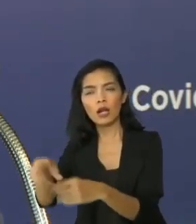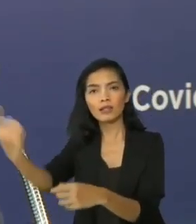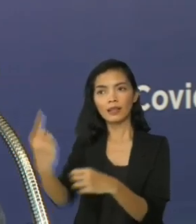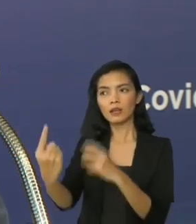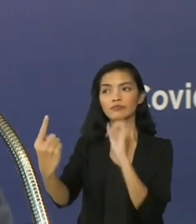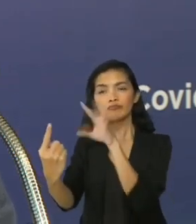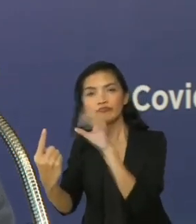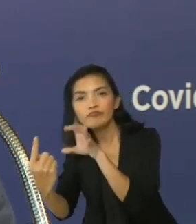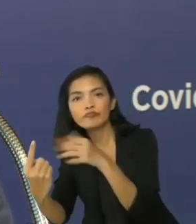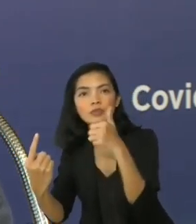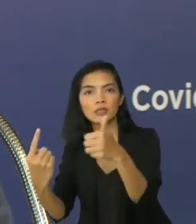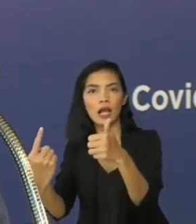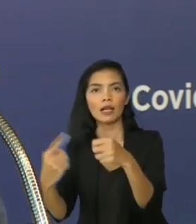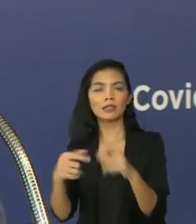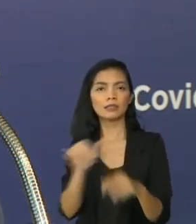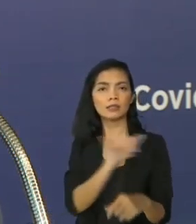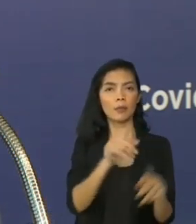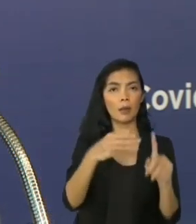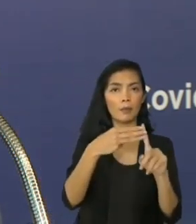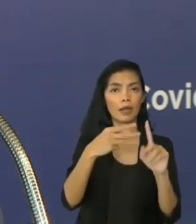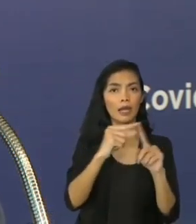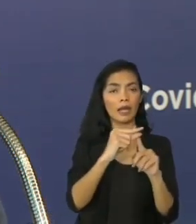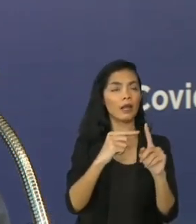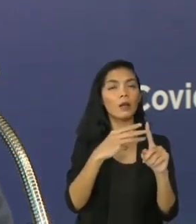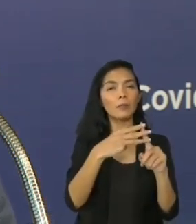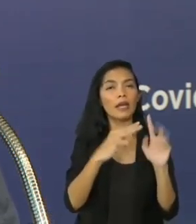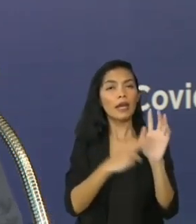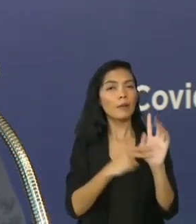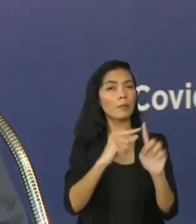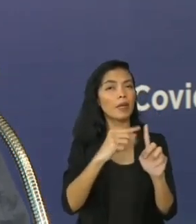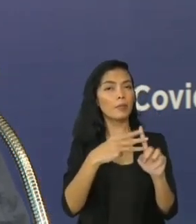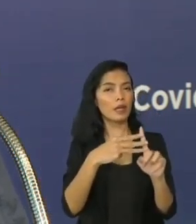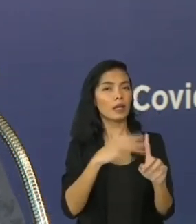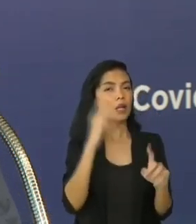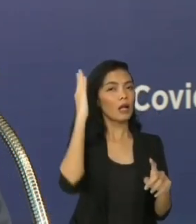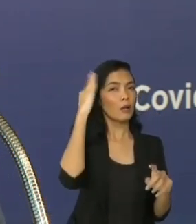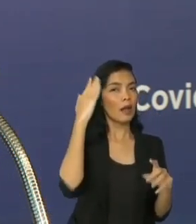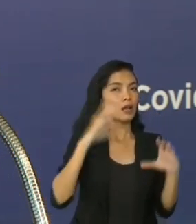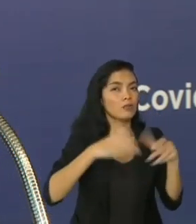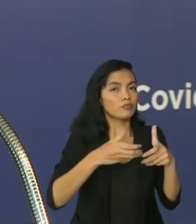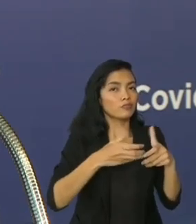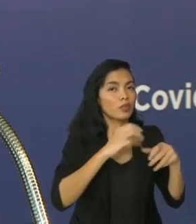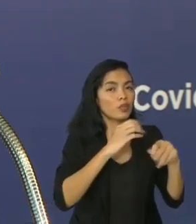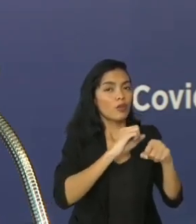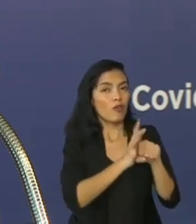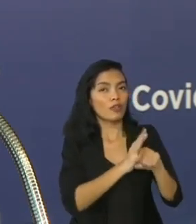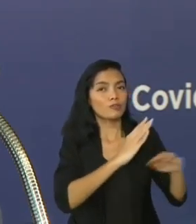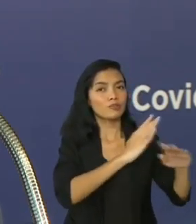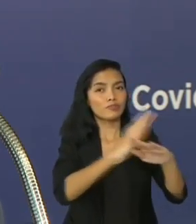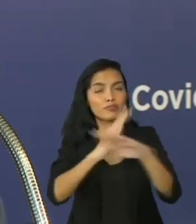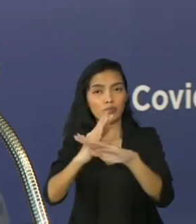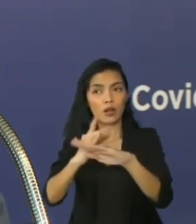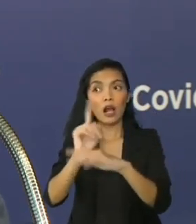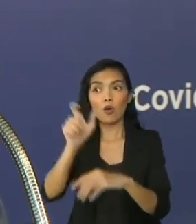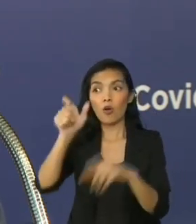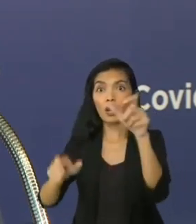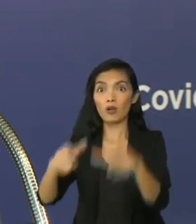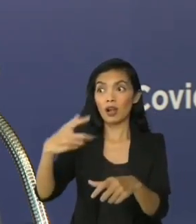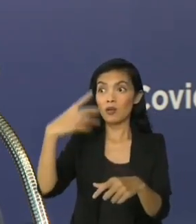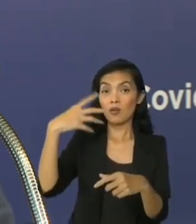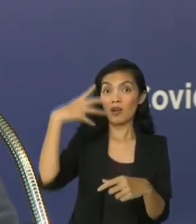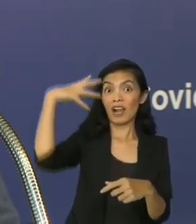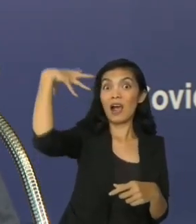ditetapkan oleh BNPB oleh ketua gugus tugas kepala gugus tugas bahwa pemudik atau siapapun Dari